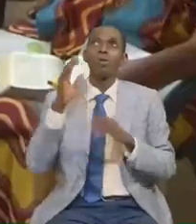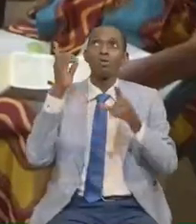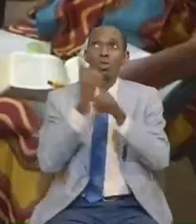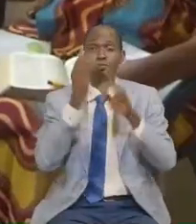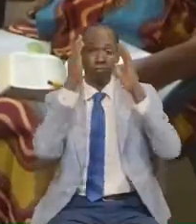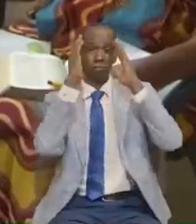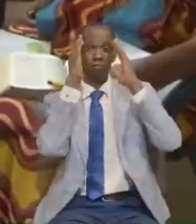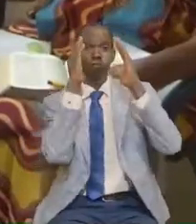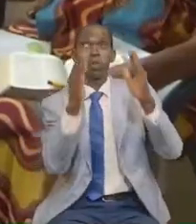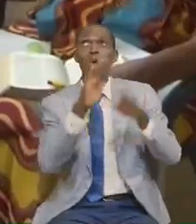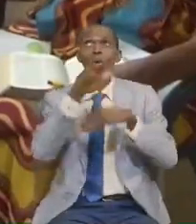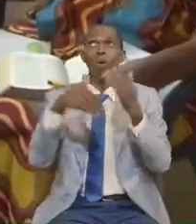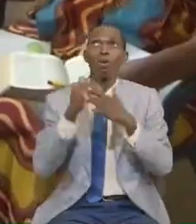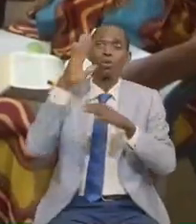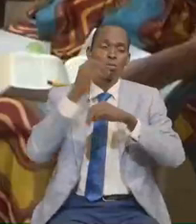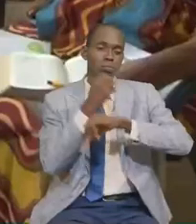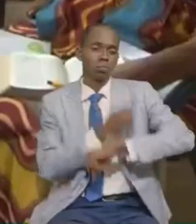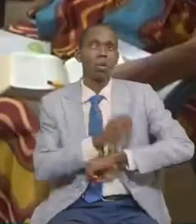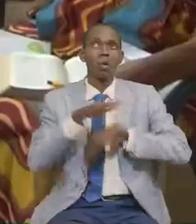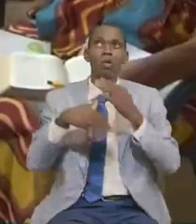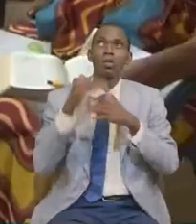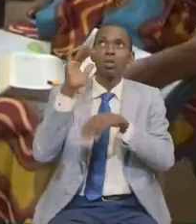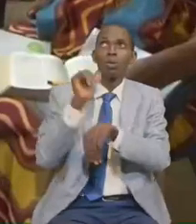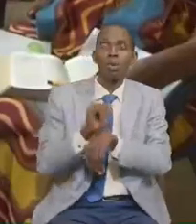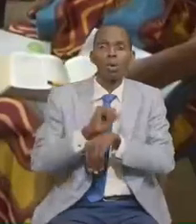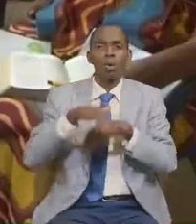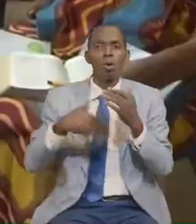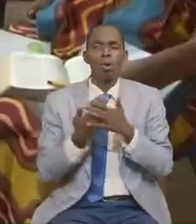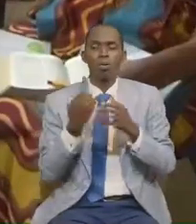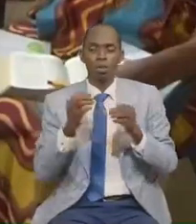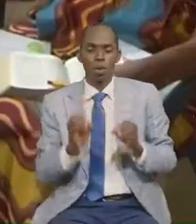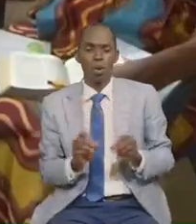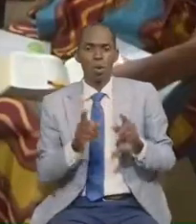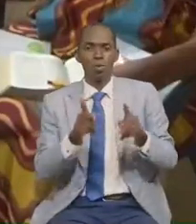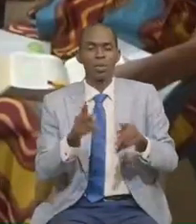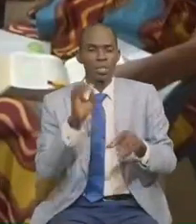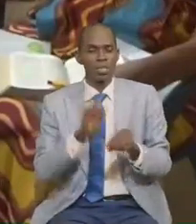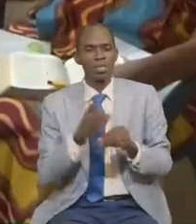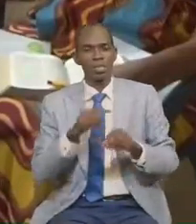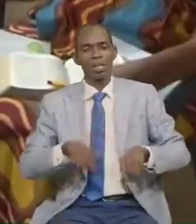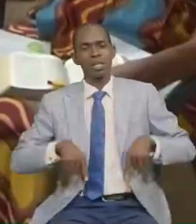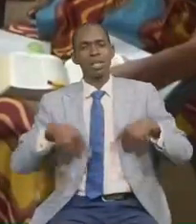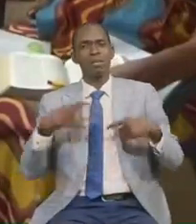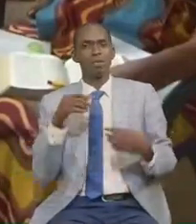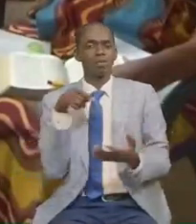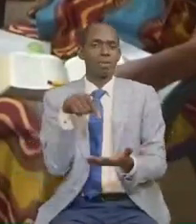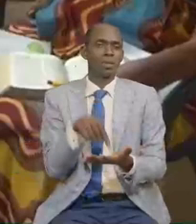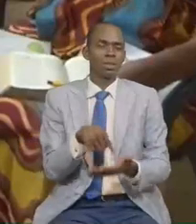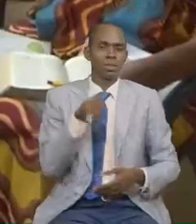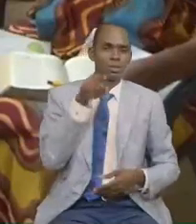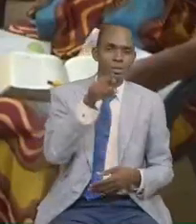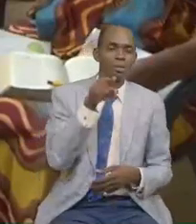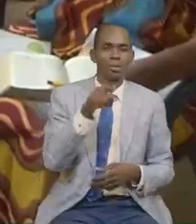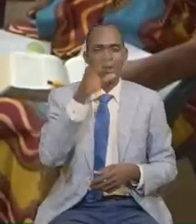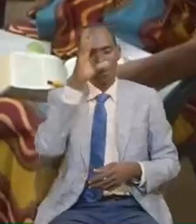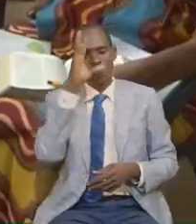tu concentres toute la protection, toute la bénédiction, toutes les opportunités dans la vie de ce seul homme.